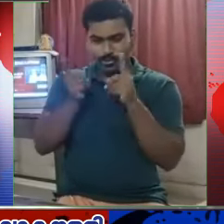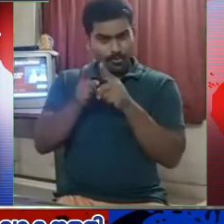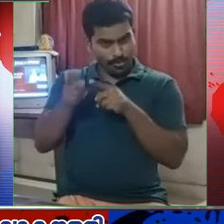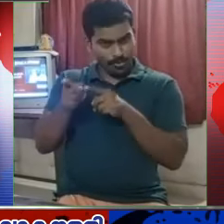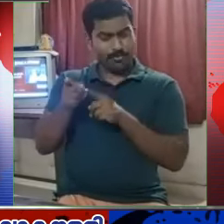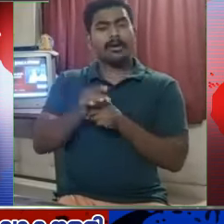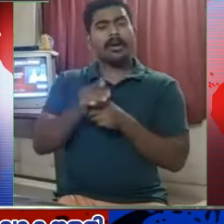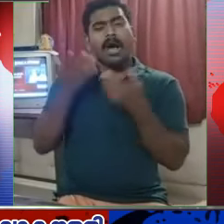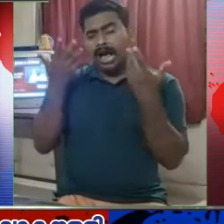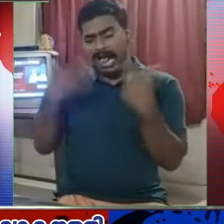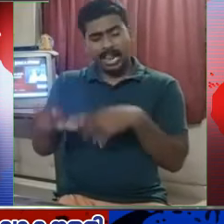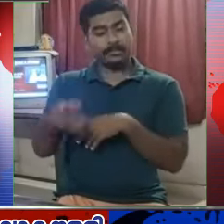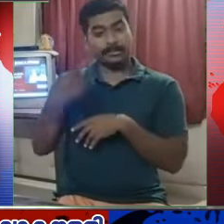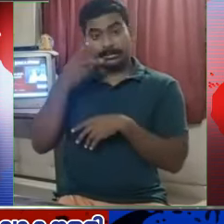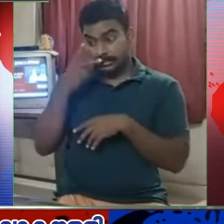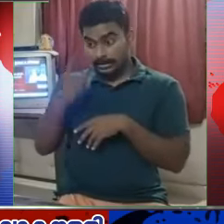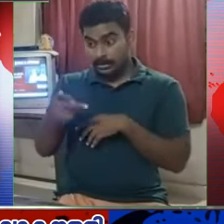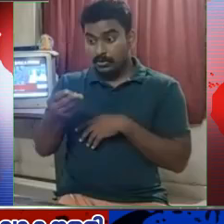മാലിന്യ